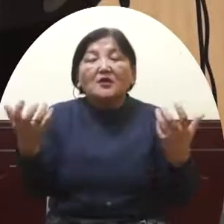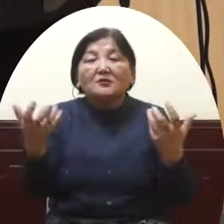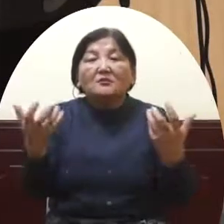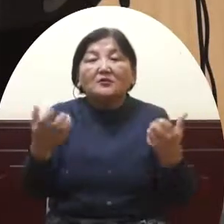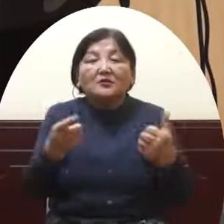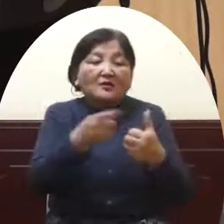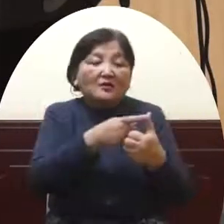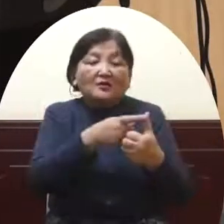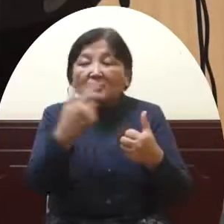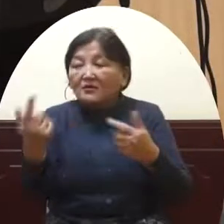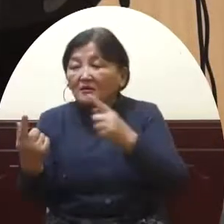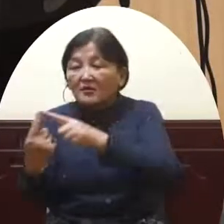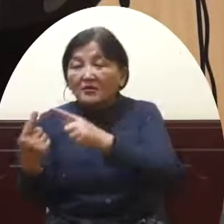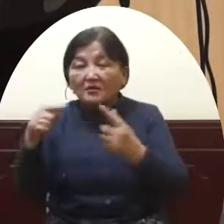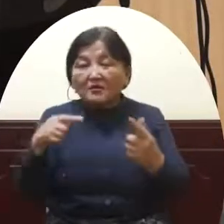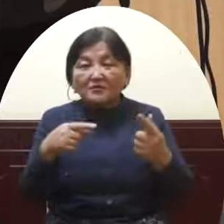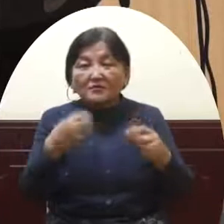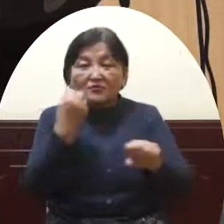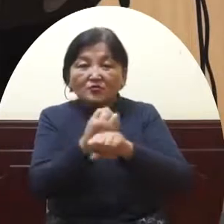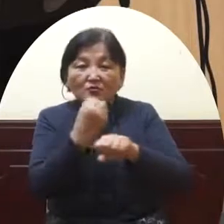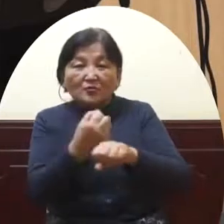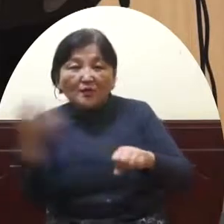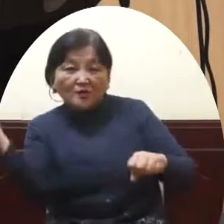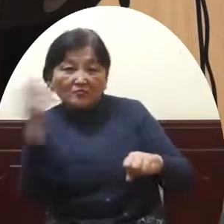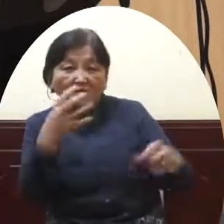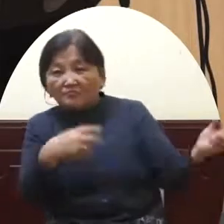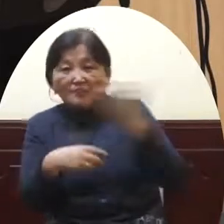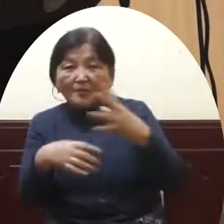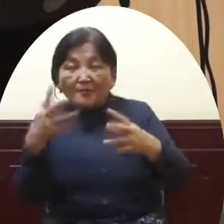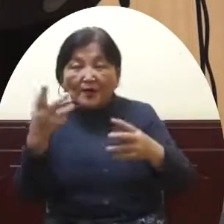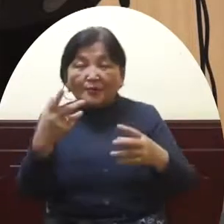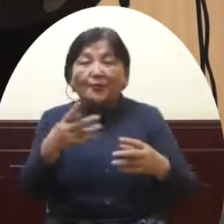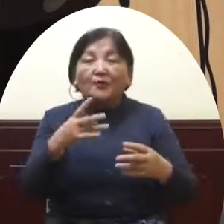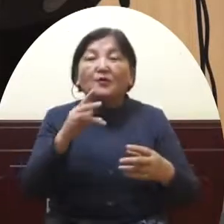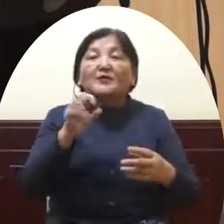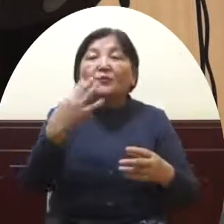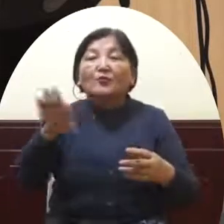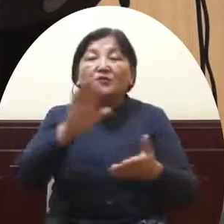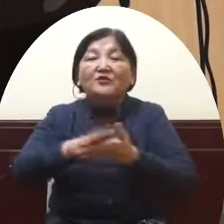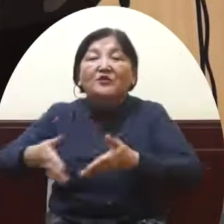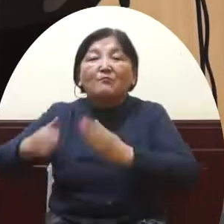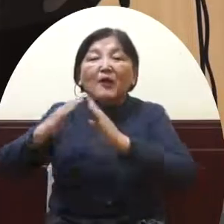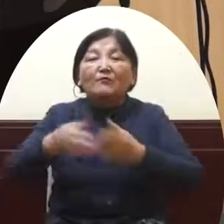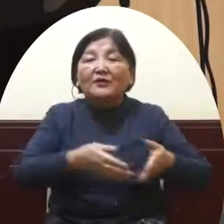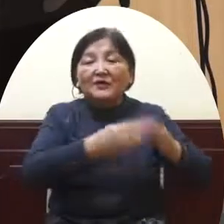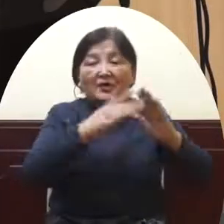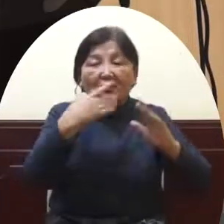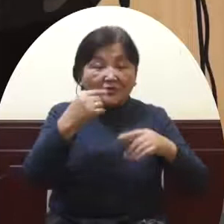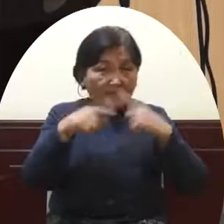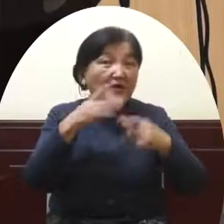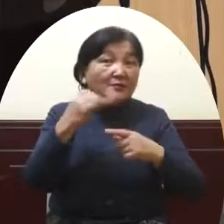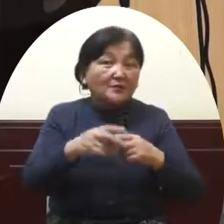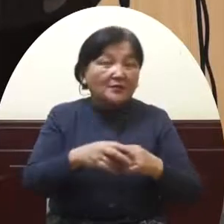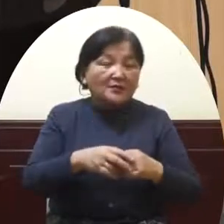үүдэс чулуу бариад нүтгэд бэлэн болцсон ийм нийгмийг бүтээж байна. Тэгээ энэ бол манай намуудын менежмент,